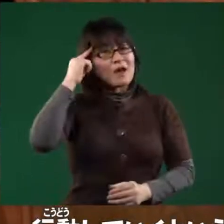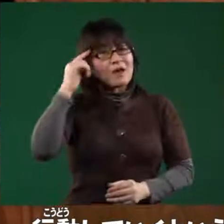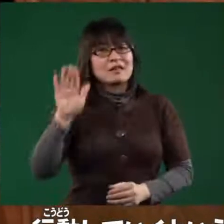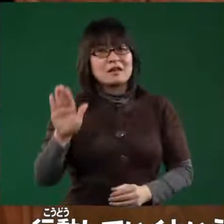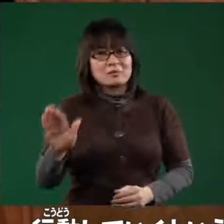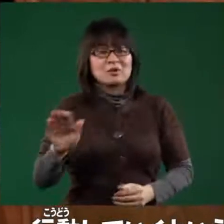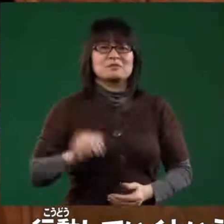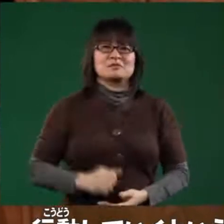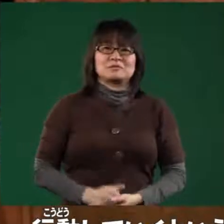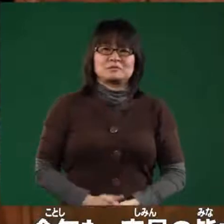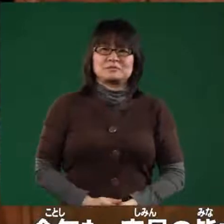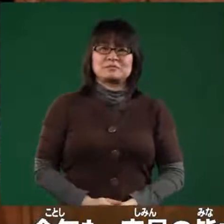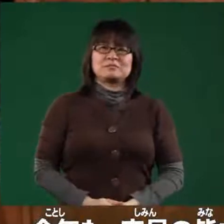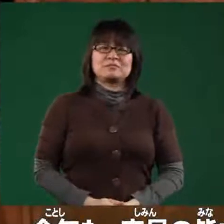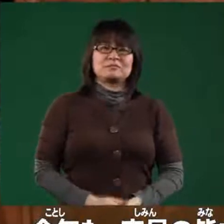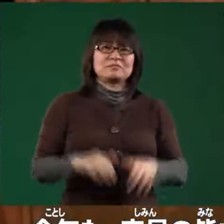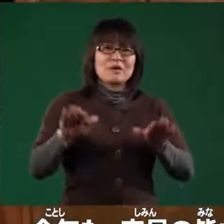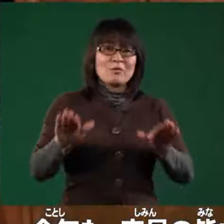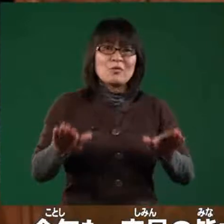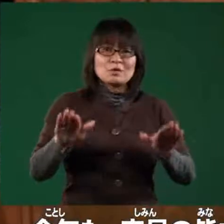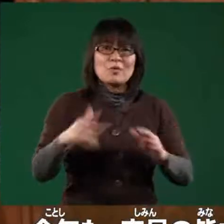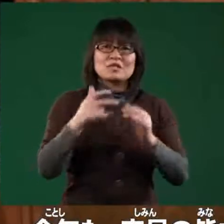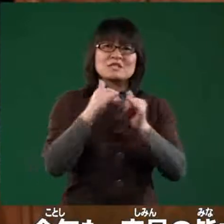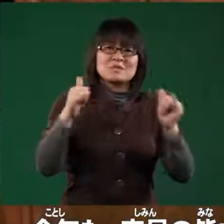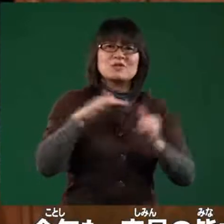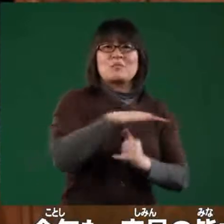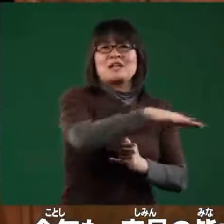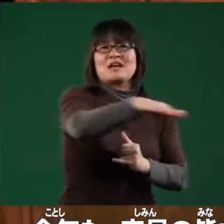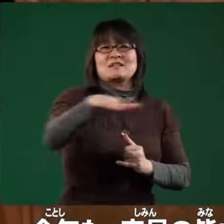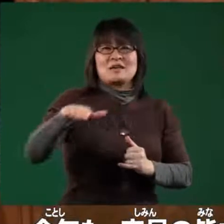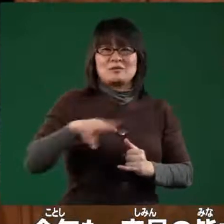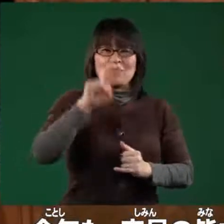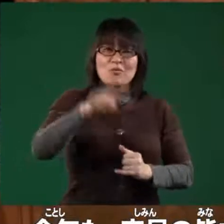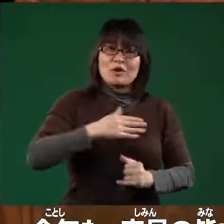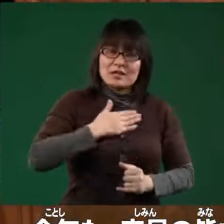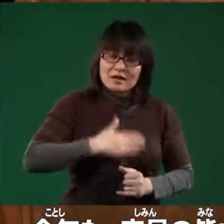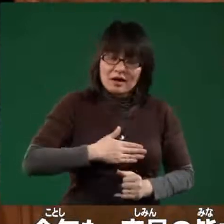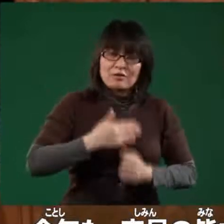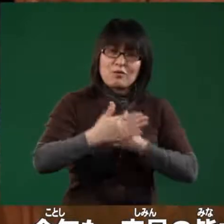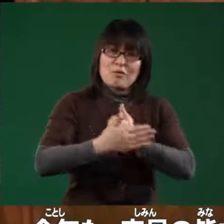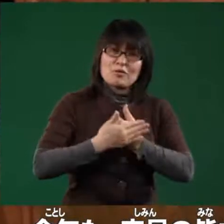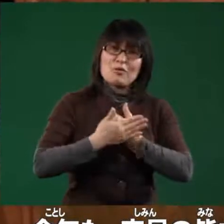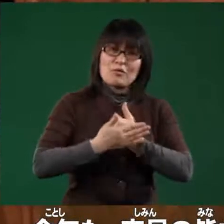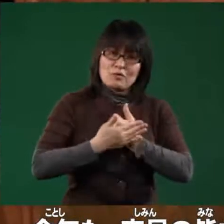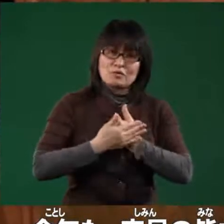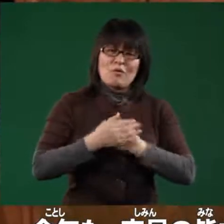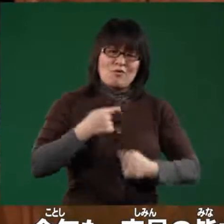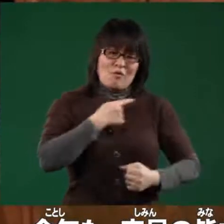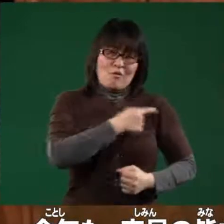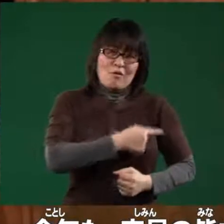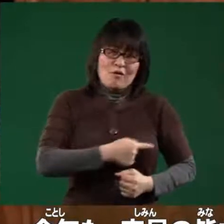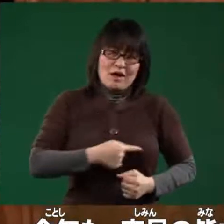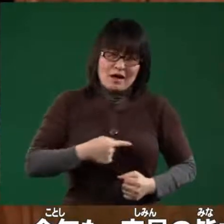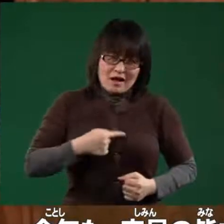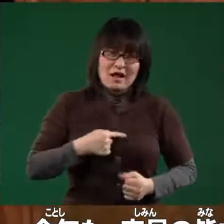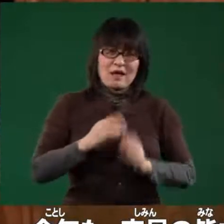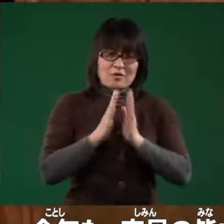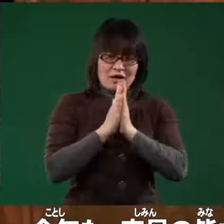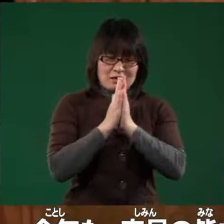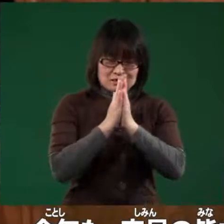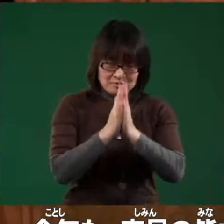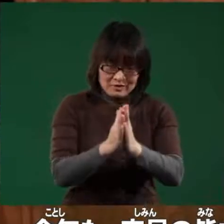。今年も市民の皆さんのご理解とご協力を心からお願いを申し上げます